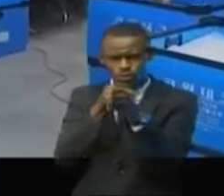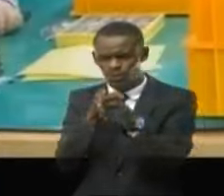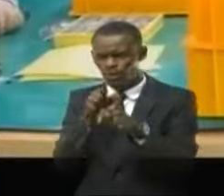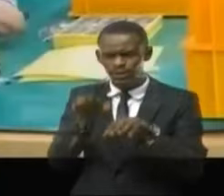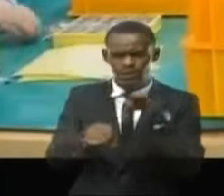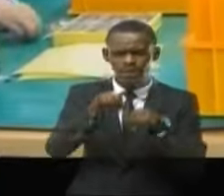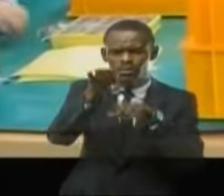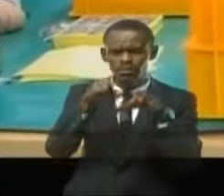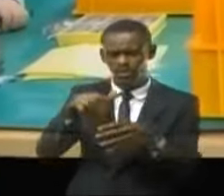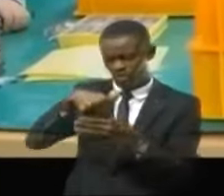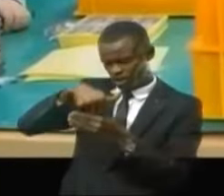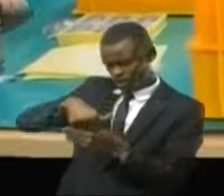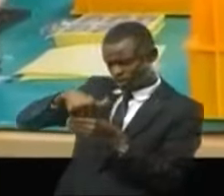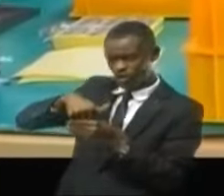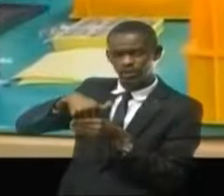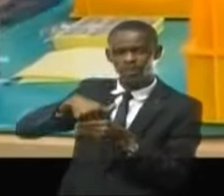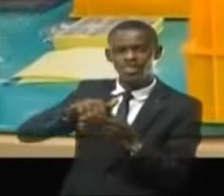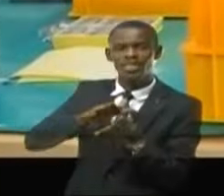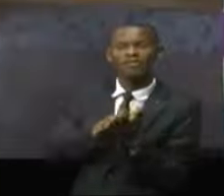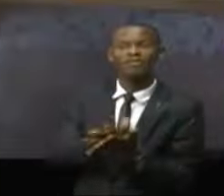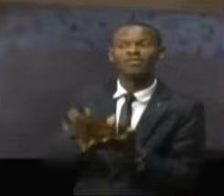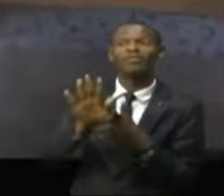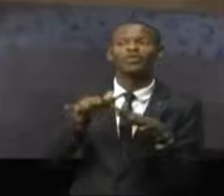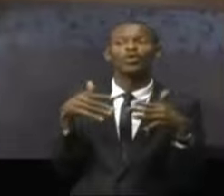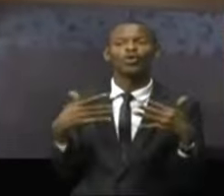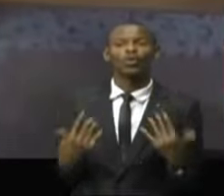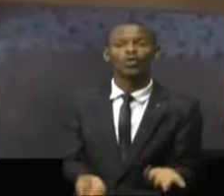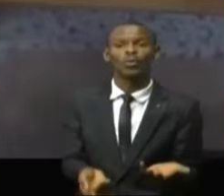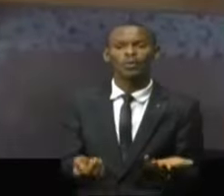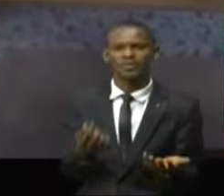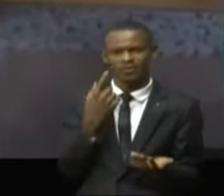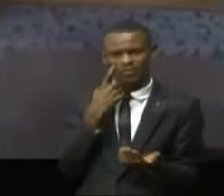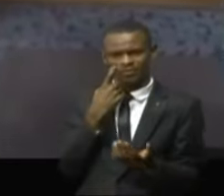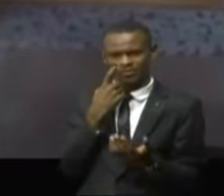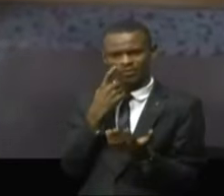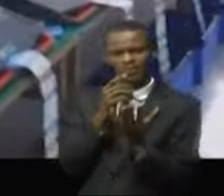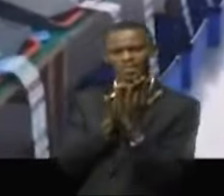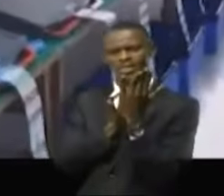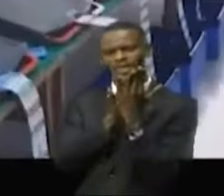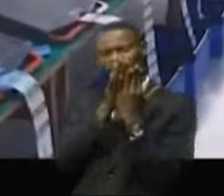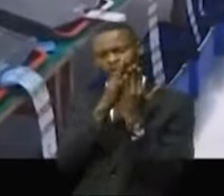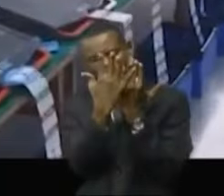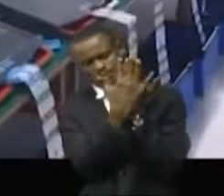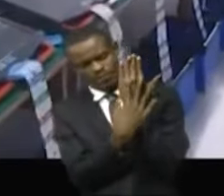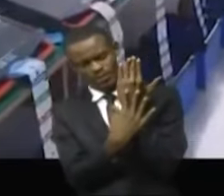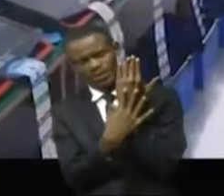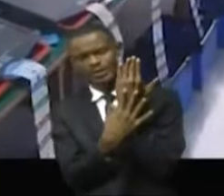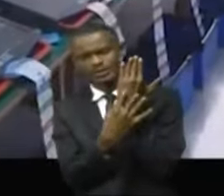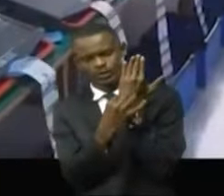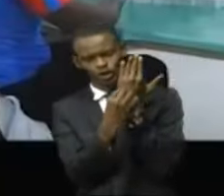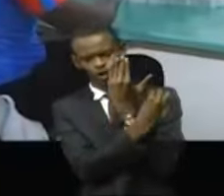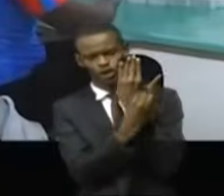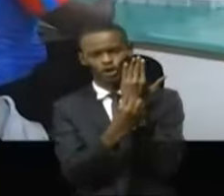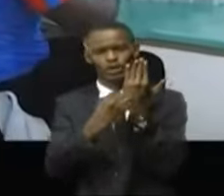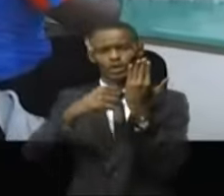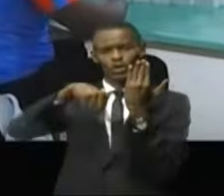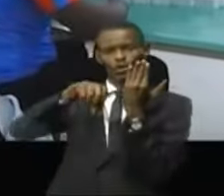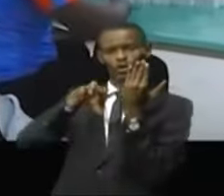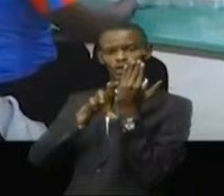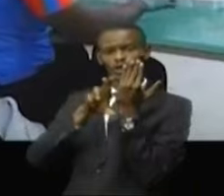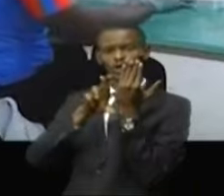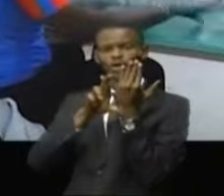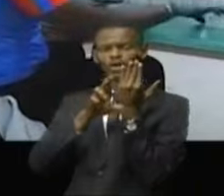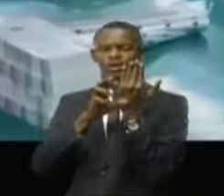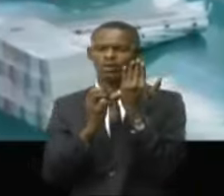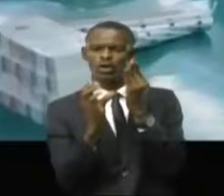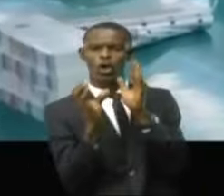grandes étapes, à savoir la zone de l'impression avec le QR code par circonscription électorale, la zone de vérification et collation